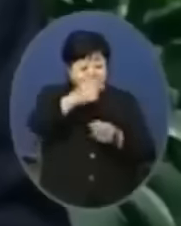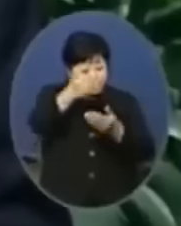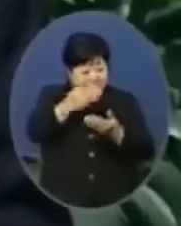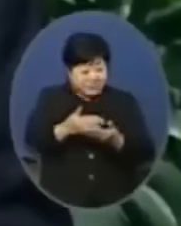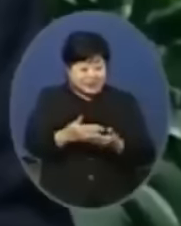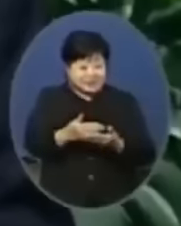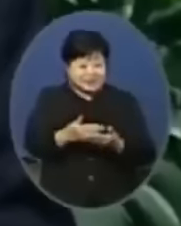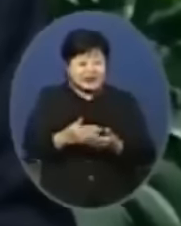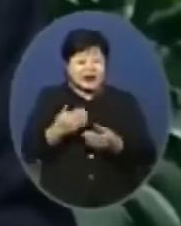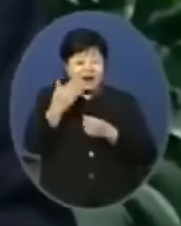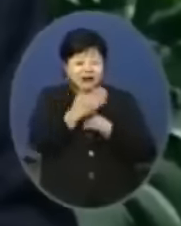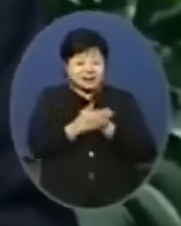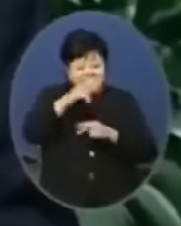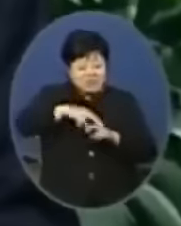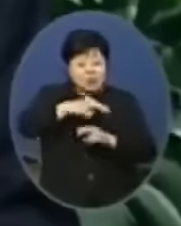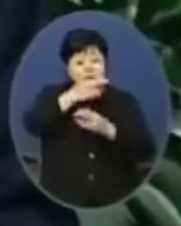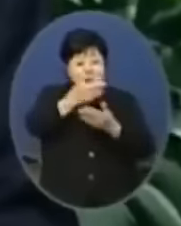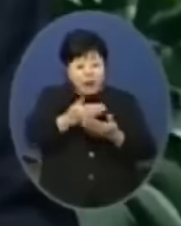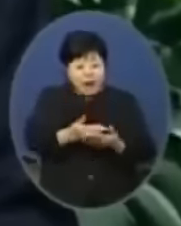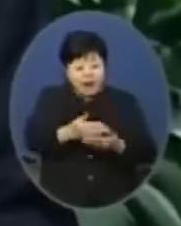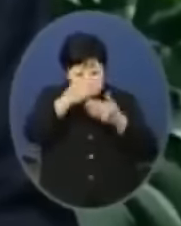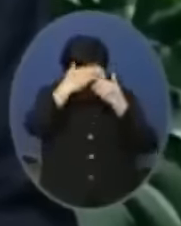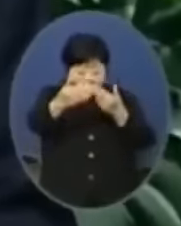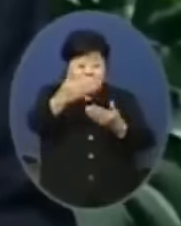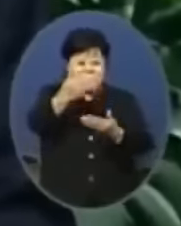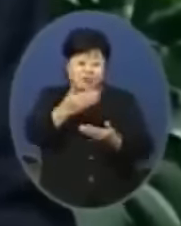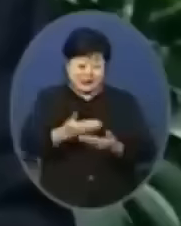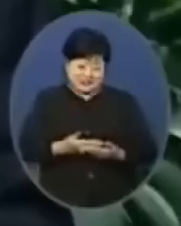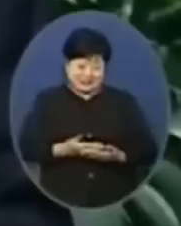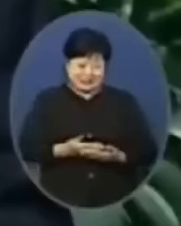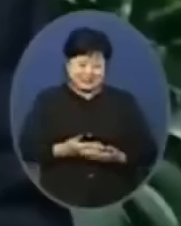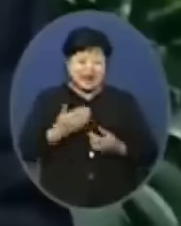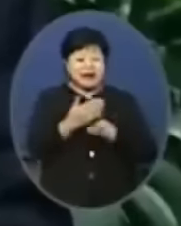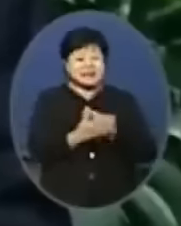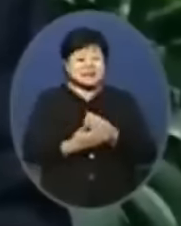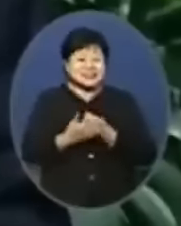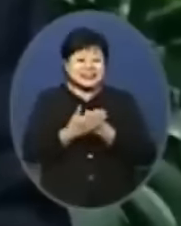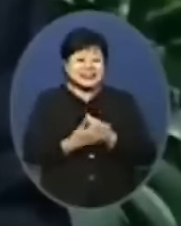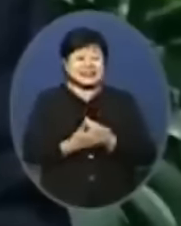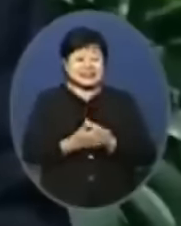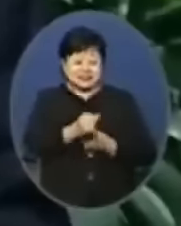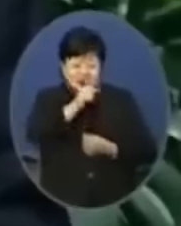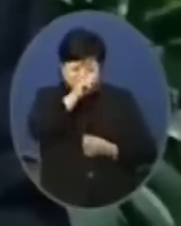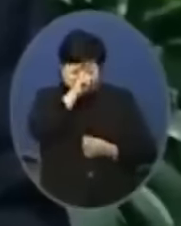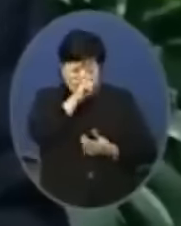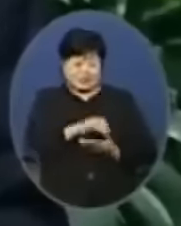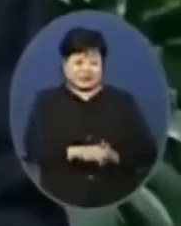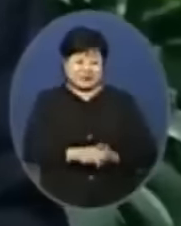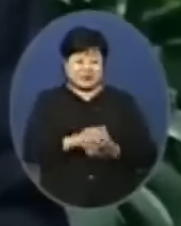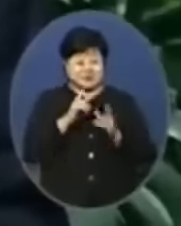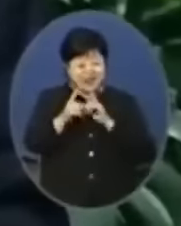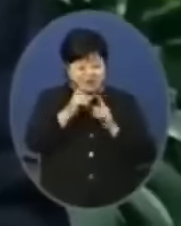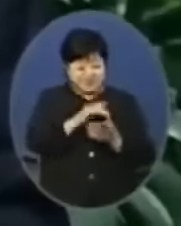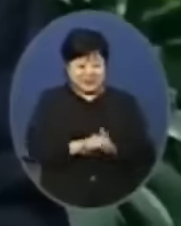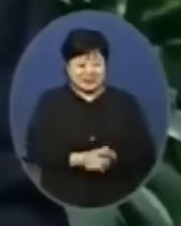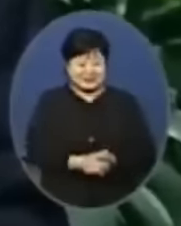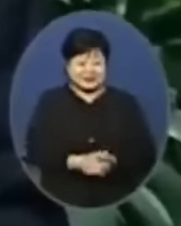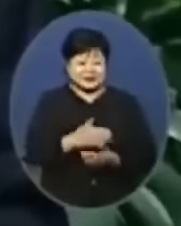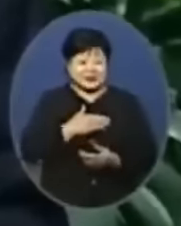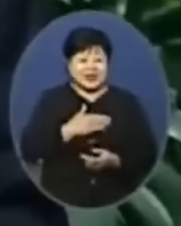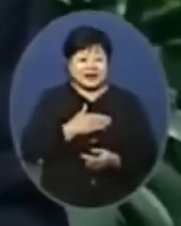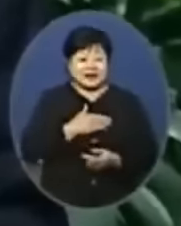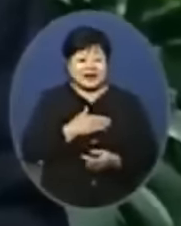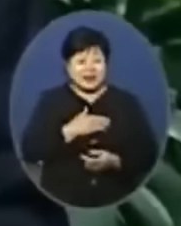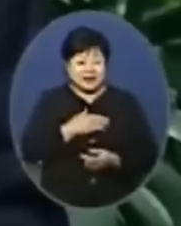것이 은혜의 선물로 공짜로 받는 것입니다. 은혜 얼마나 좋은 말인지 모릅니다. 내가